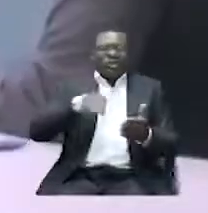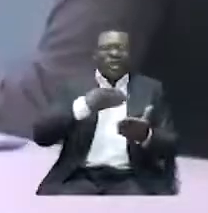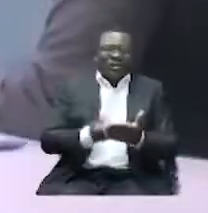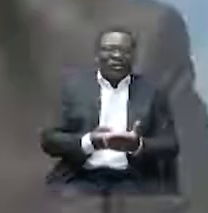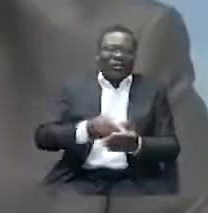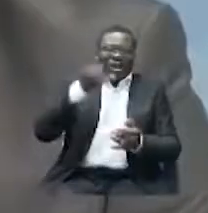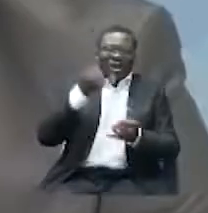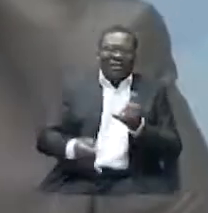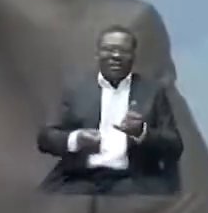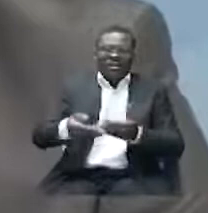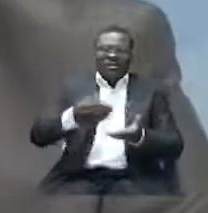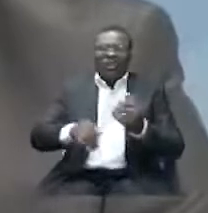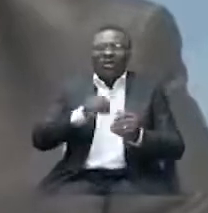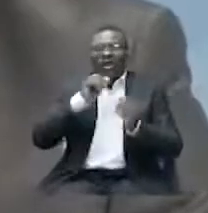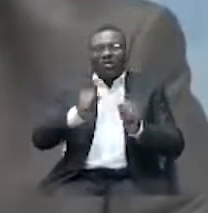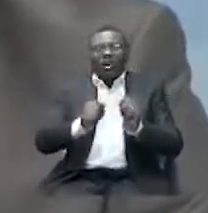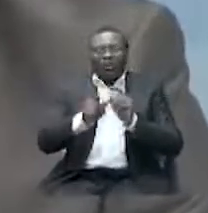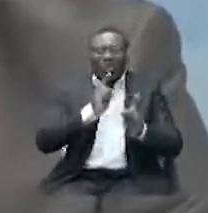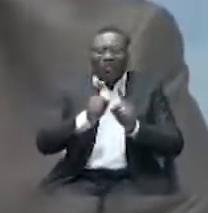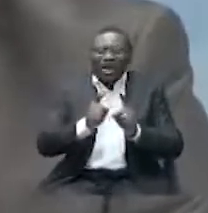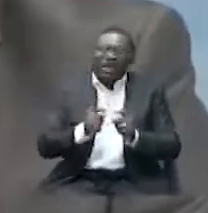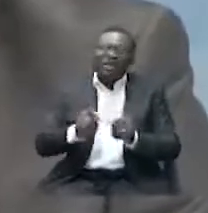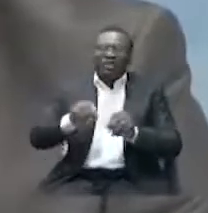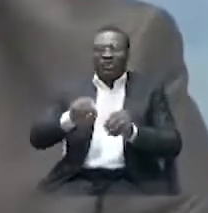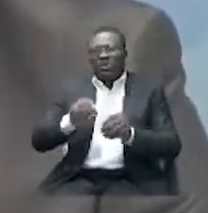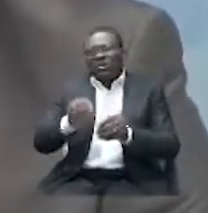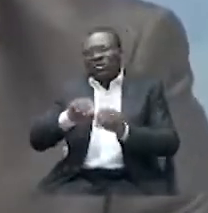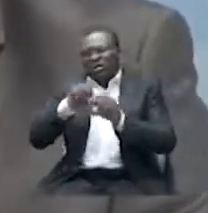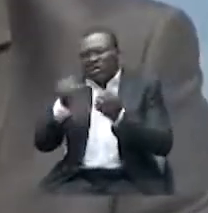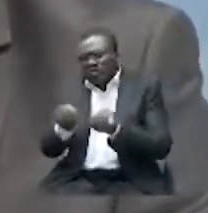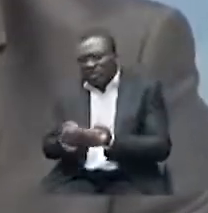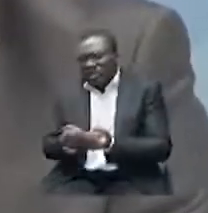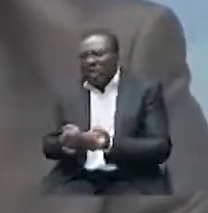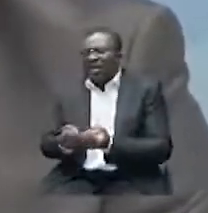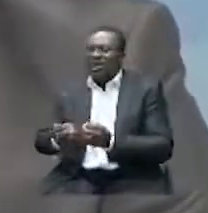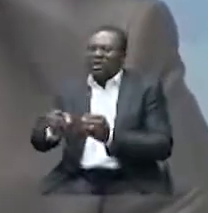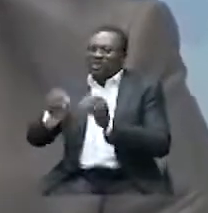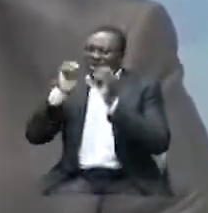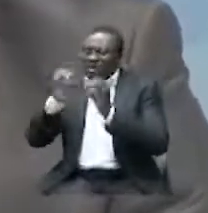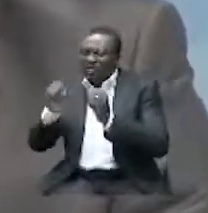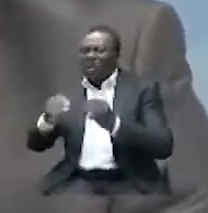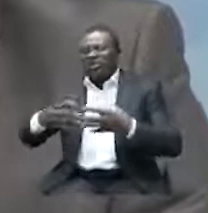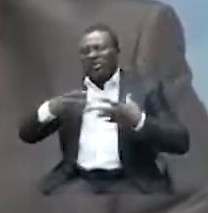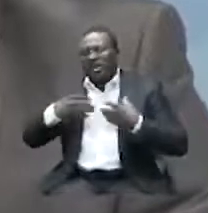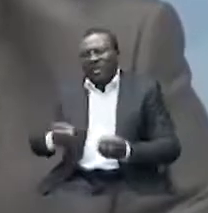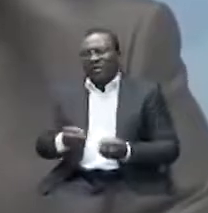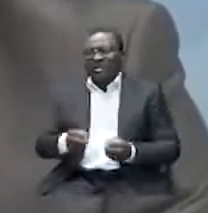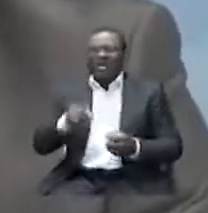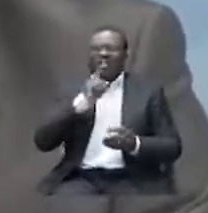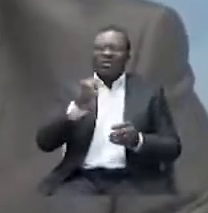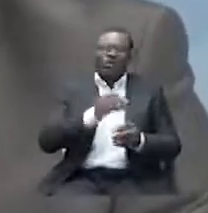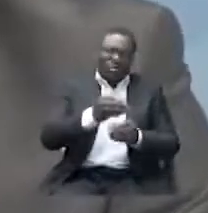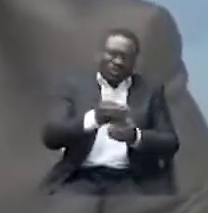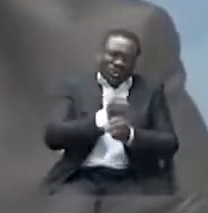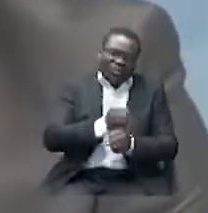de cet entretien. On n'a pas pu parler du volet social, de l'éducation, de la santé. Est-ce que dans votre mot de la fin, vous pourrez résumer ce que